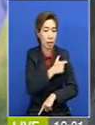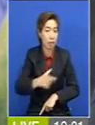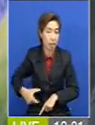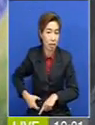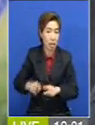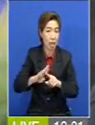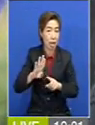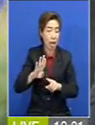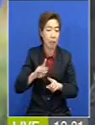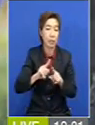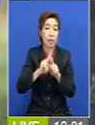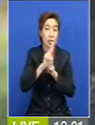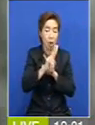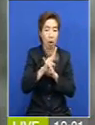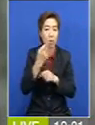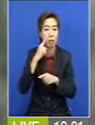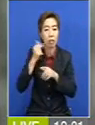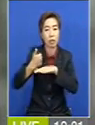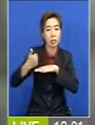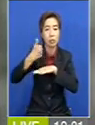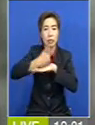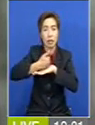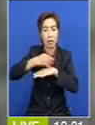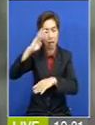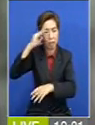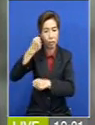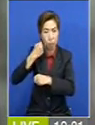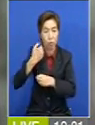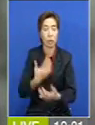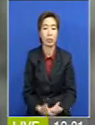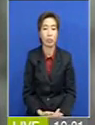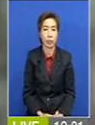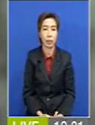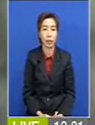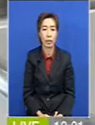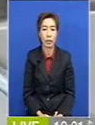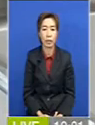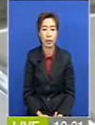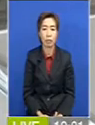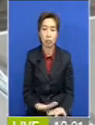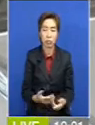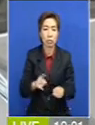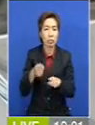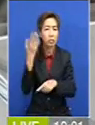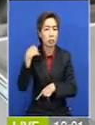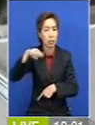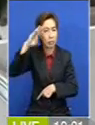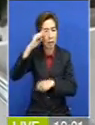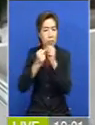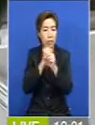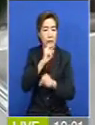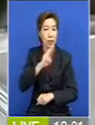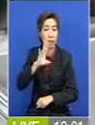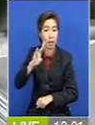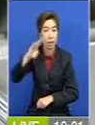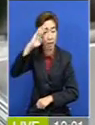ะหรือว่าสายบุรพาพยัคฆ์ก็ขึ้นมาเป็นผู้บัญชาการทหารบกติดต่อกันอยู่หลายคนค่ะหลังจากเหตุการณ์รัฐประหารปี57นะคะ